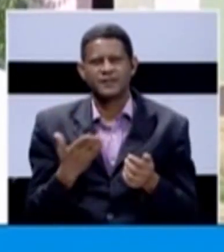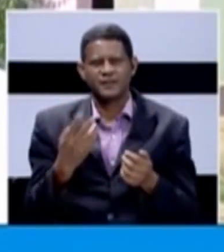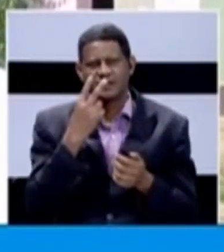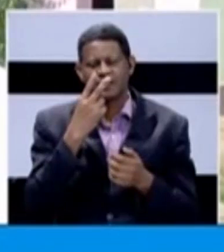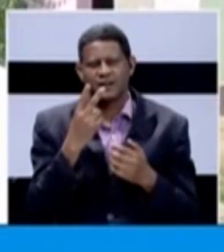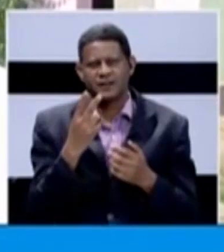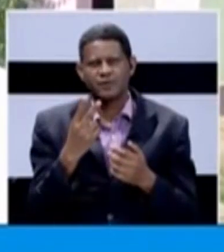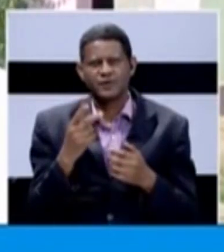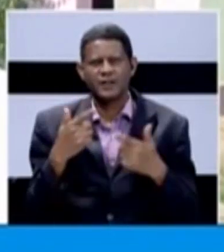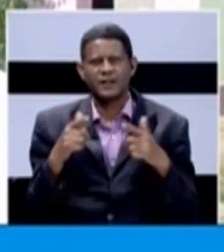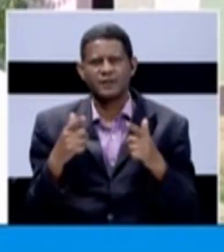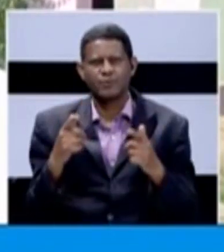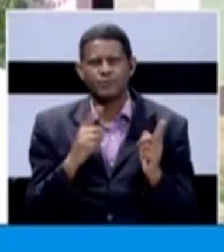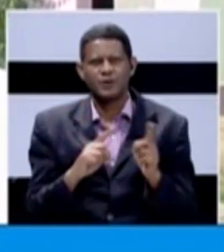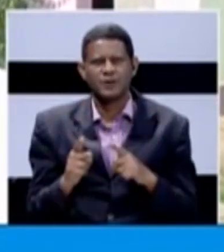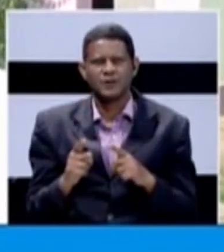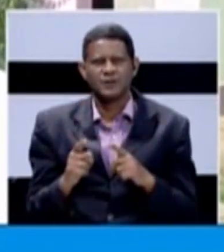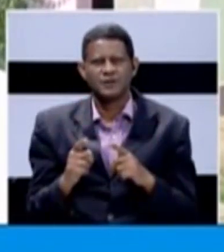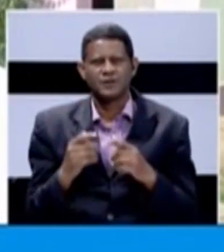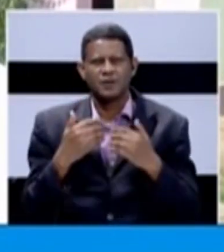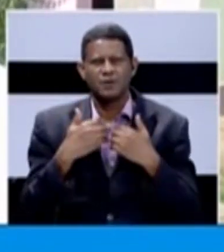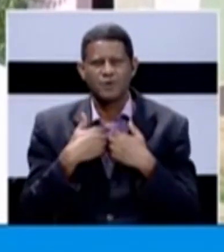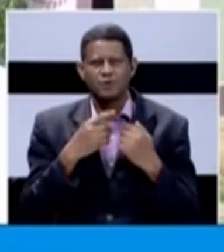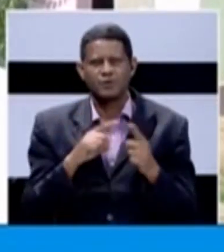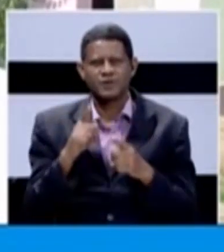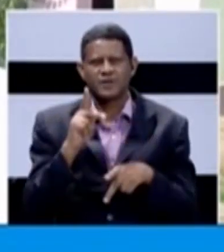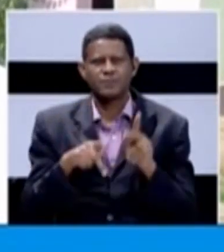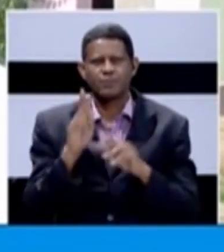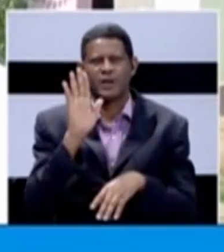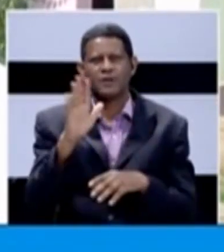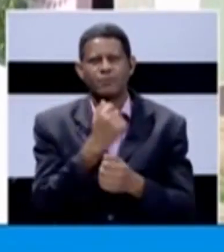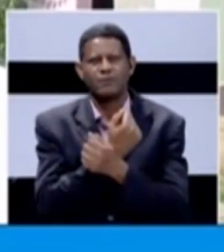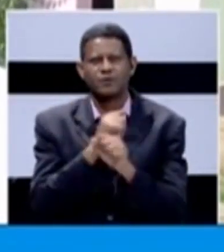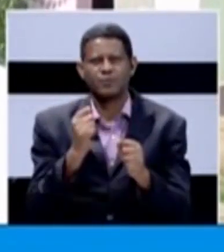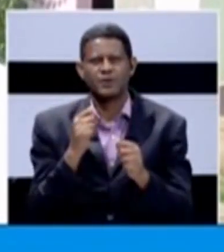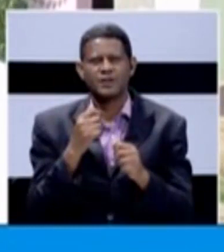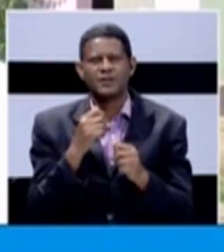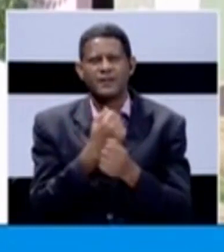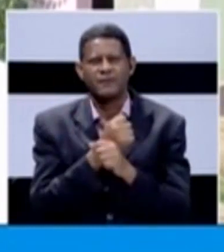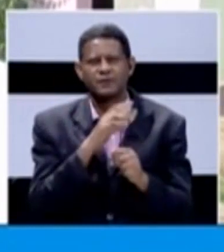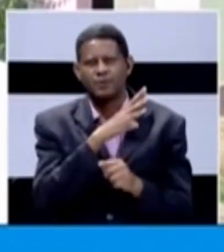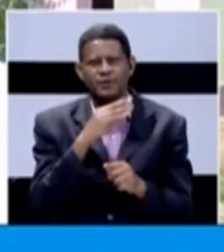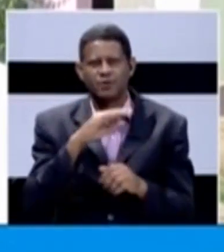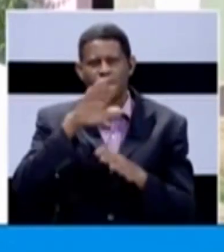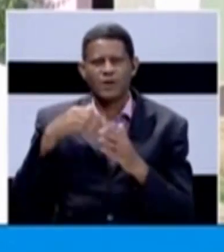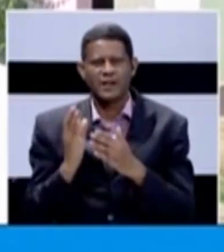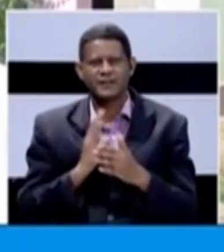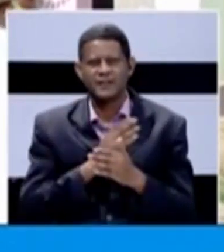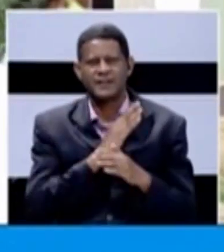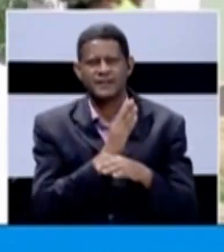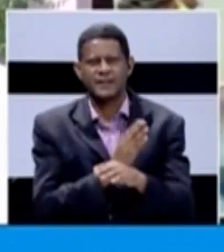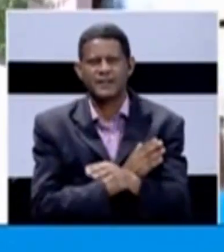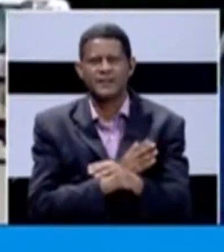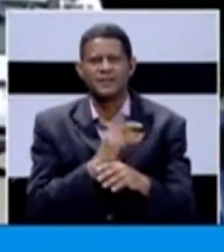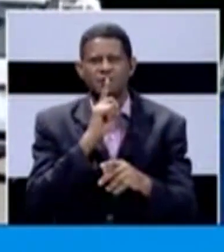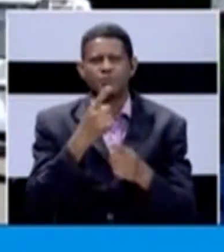እንተሃለዩ ኣጋጢሞም እንተዝህሉ እውን እቲ ህዝቢ ባዕሉ ይፈትሖም እናፈትሖምን ንኩላና እናኣረመናን